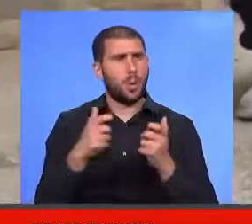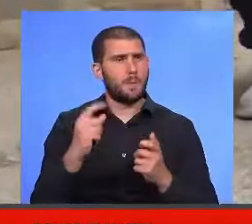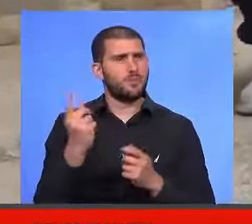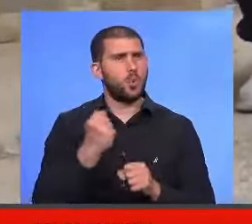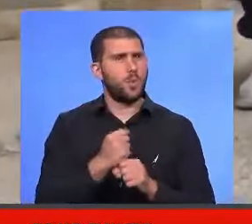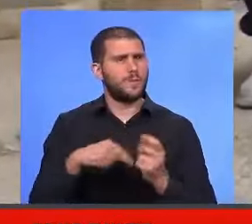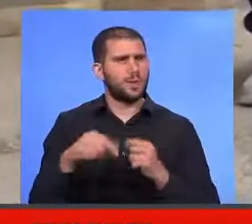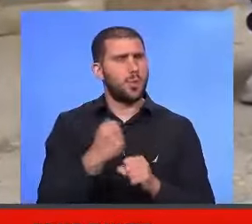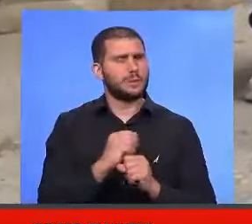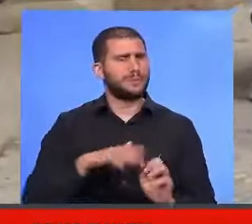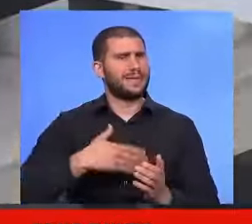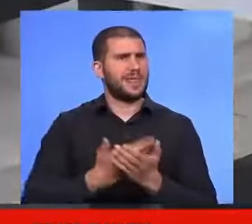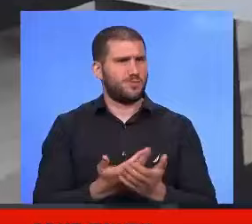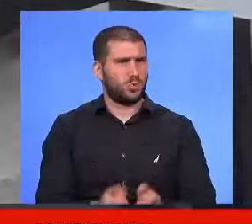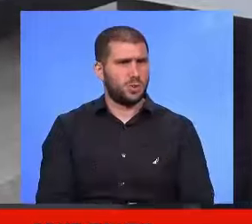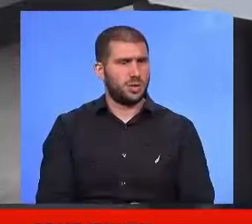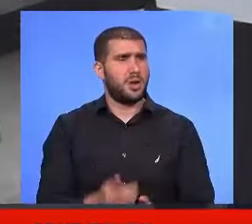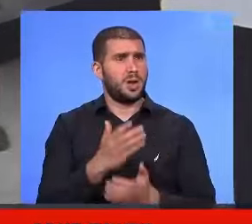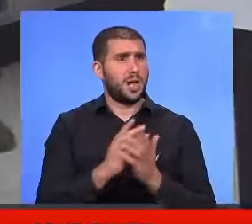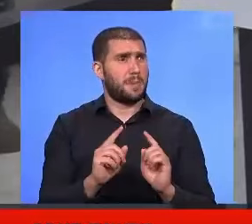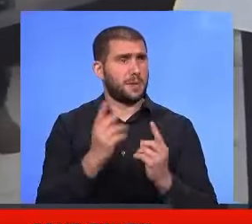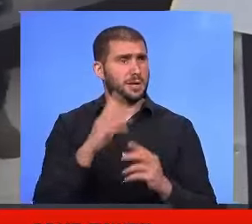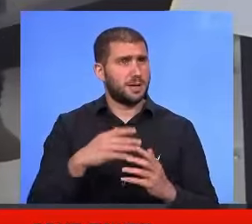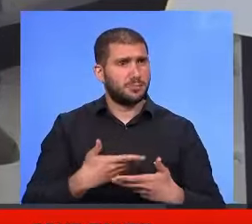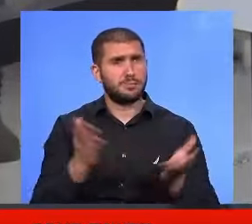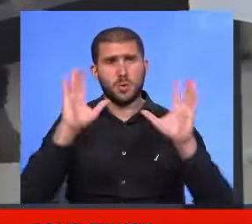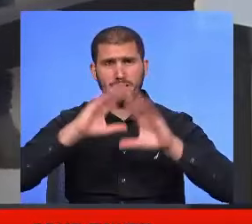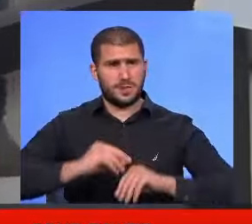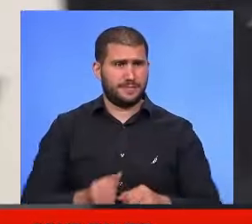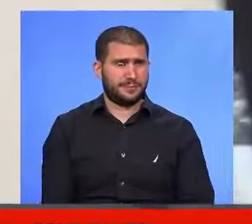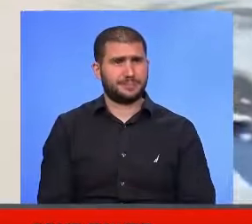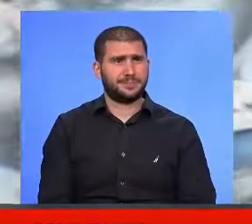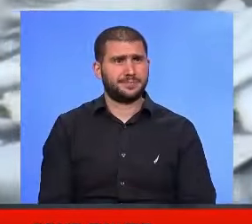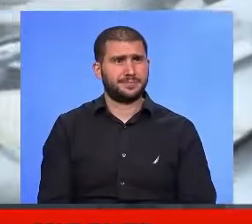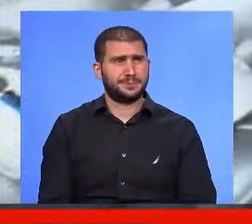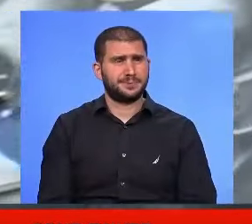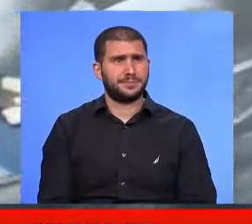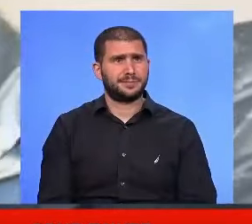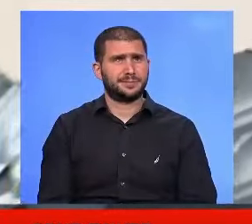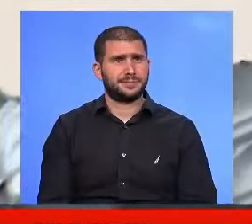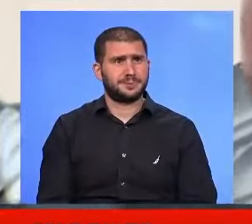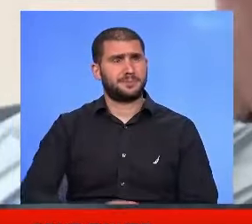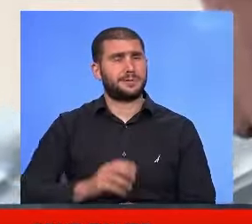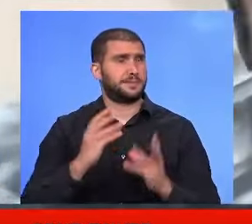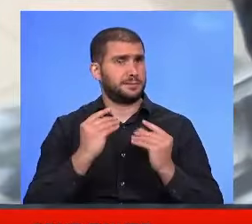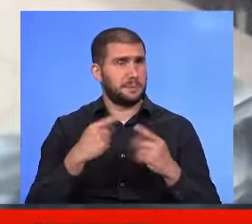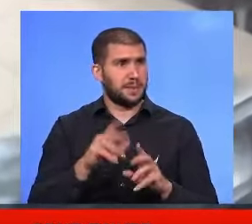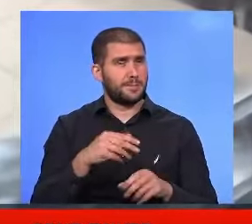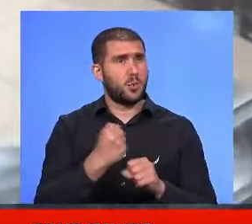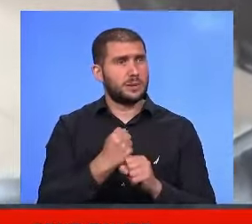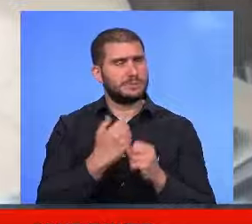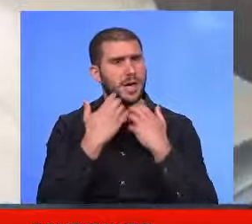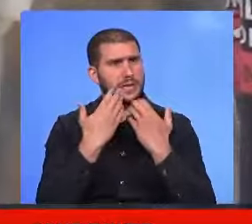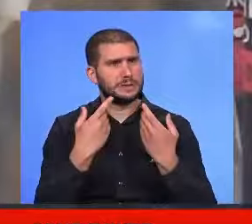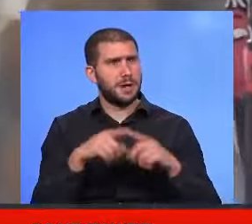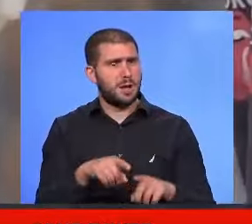שעובד כאן עושה את זה בהתנדבות, בחלק מהמקרים גם מסביב לשעון. ועל הדרך עושים גם קצת